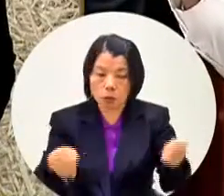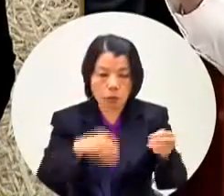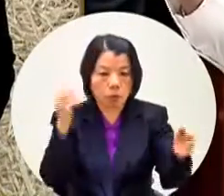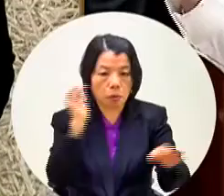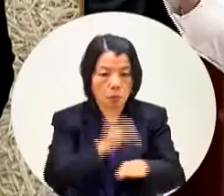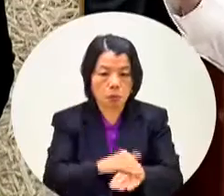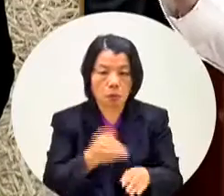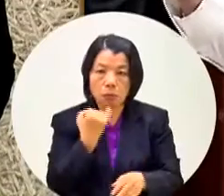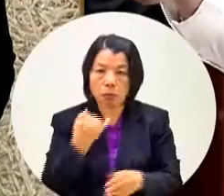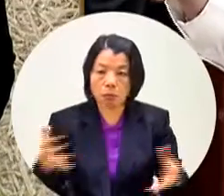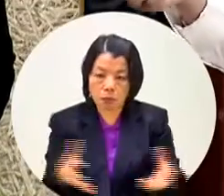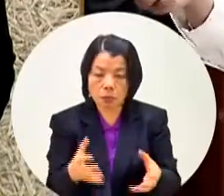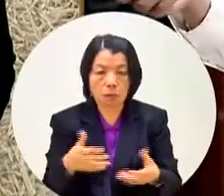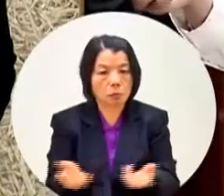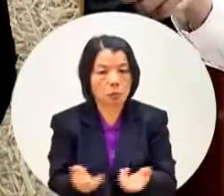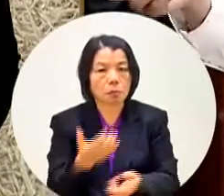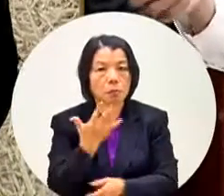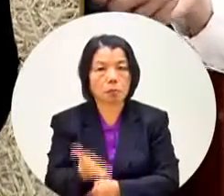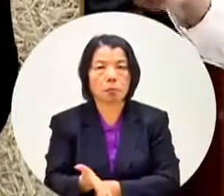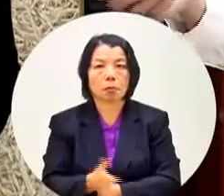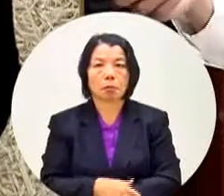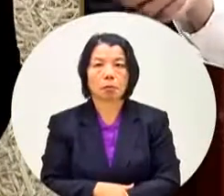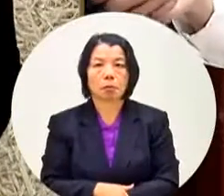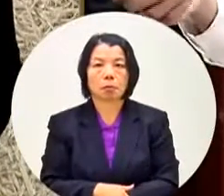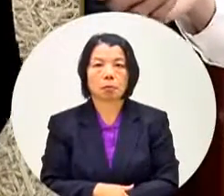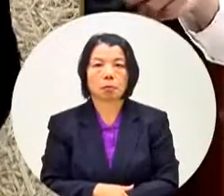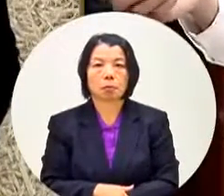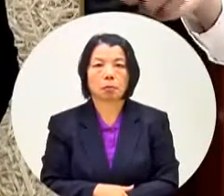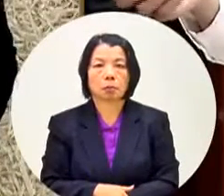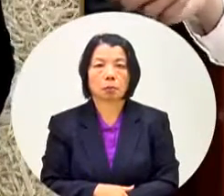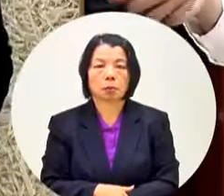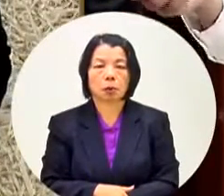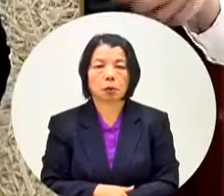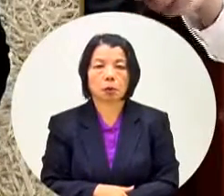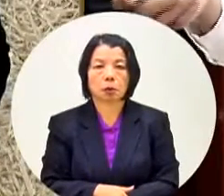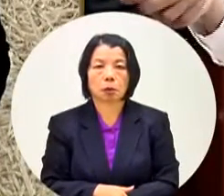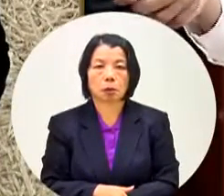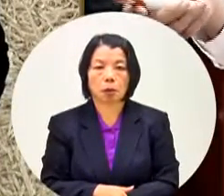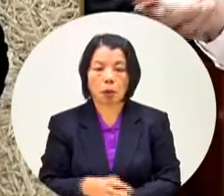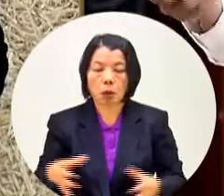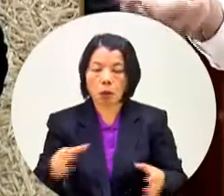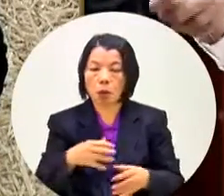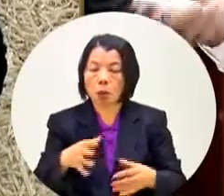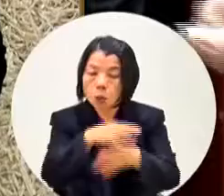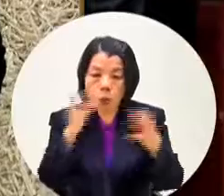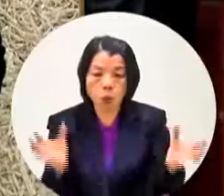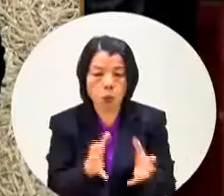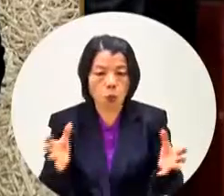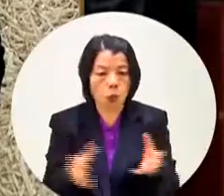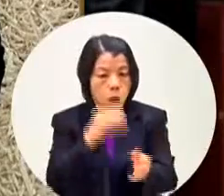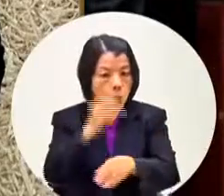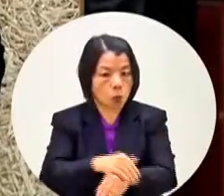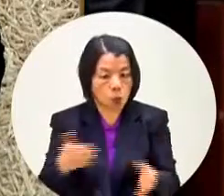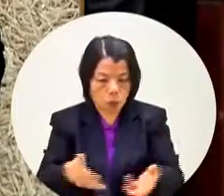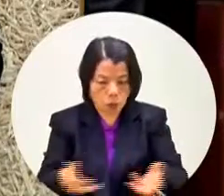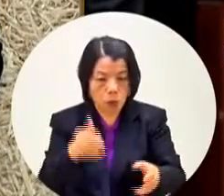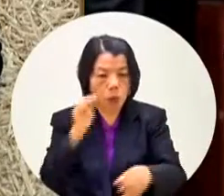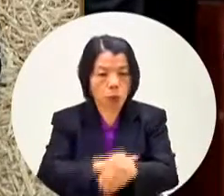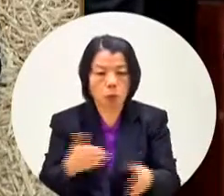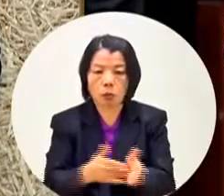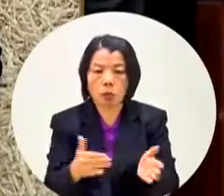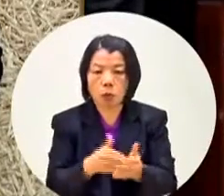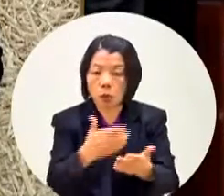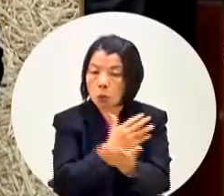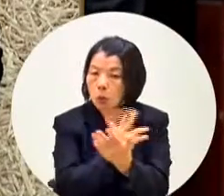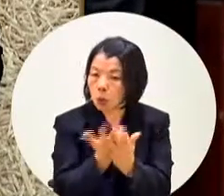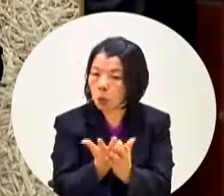会，即使我们整个跟他们提出来好几亿啦，那可是现在文化部的相关的经费并没有办法全部到位。 那我想请问一下，